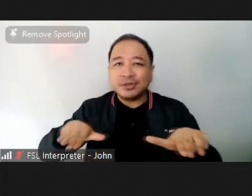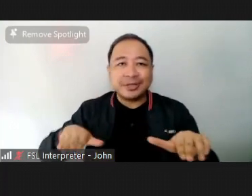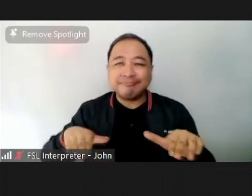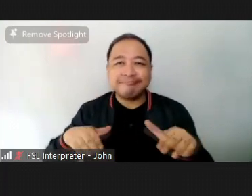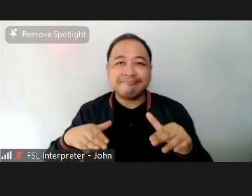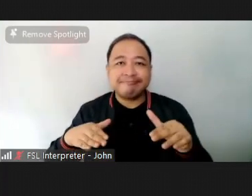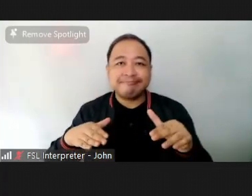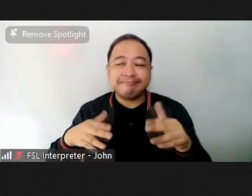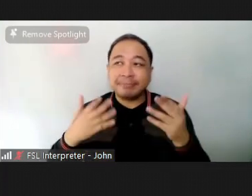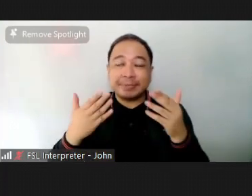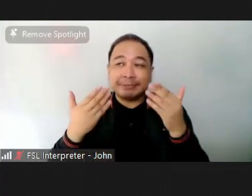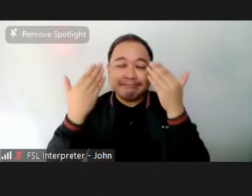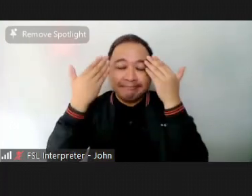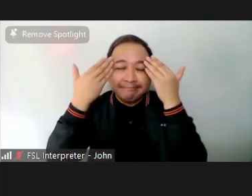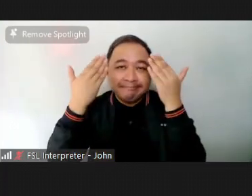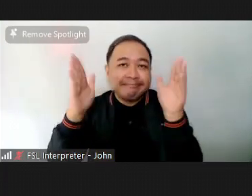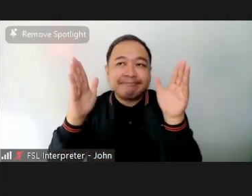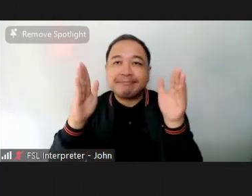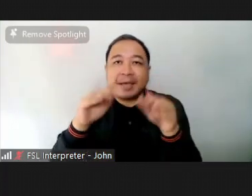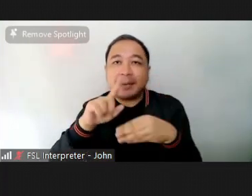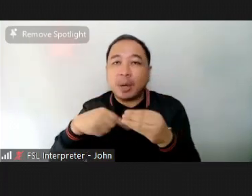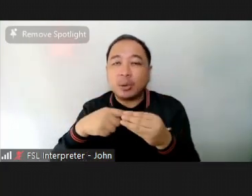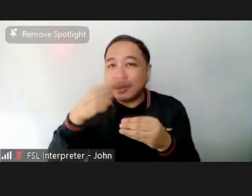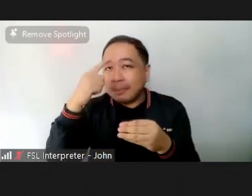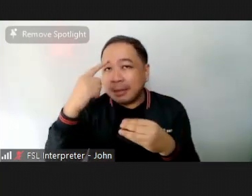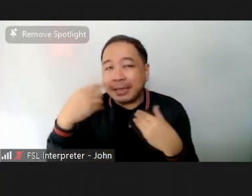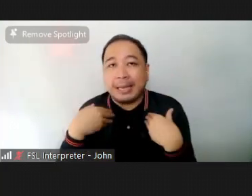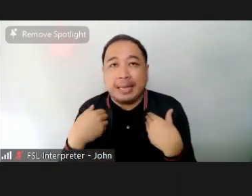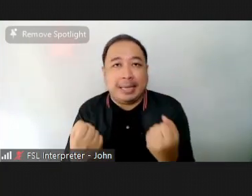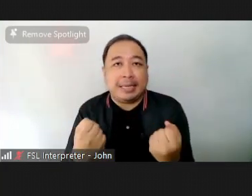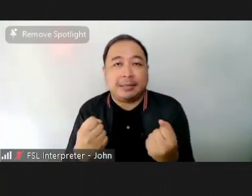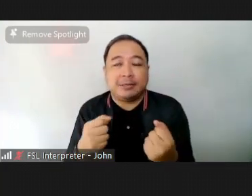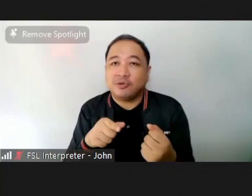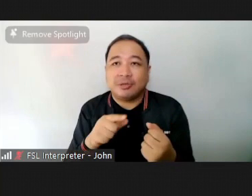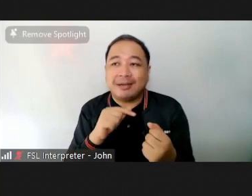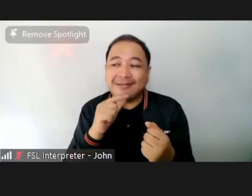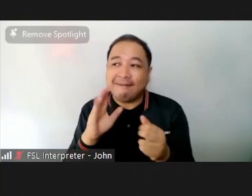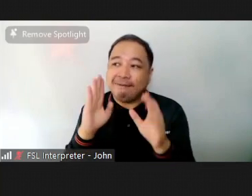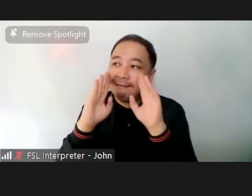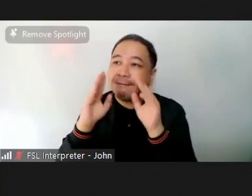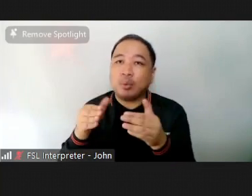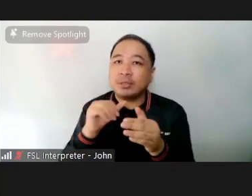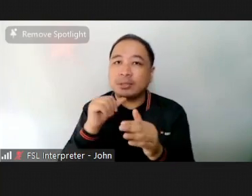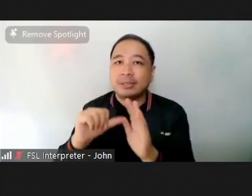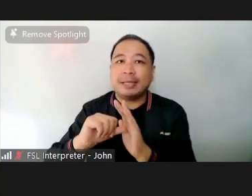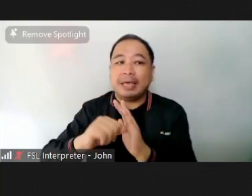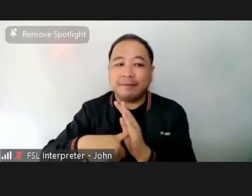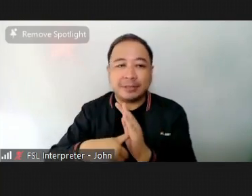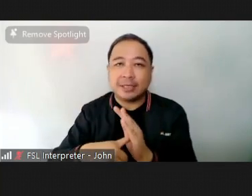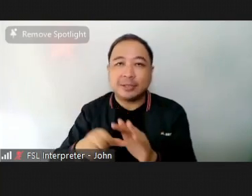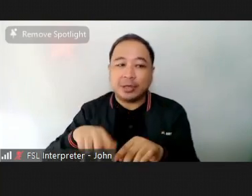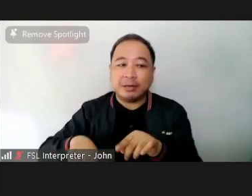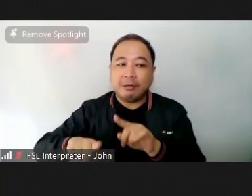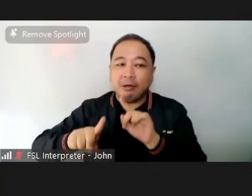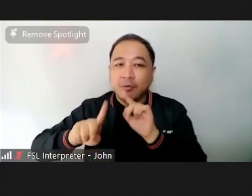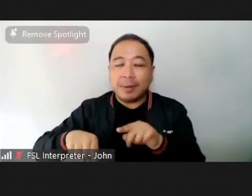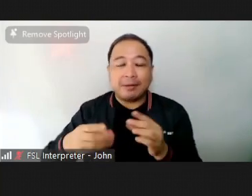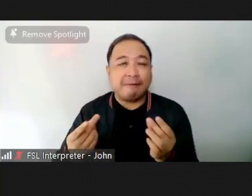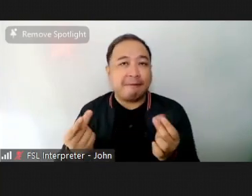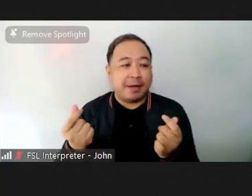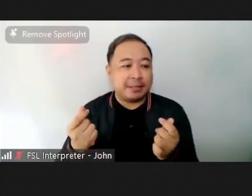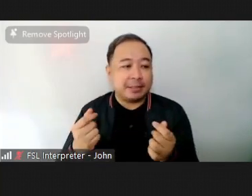bukas yung kanilang isipan pagdating sa mental health. Kaya hindi siya masyadong nabibigyan ng pansin at hindi siya natutugunan agad. Kaya ngayon